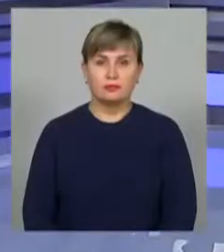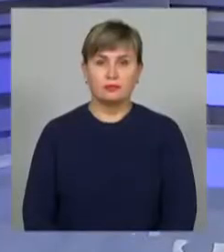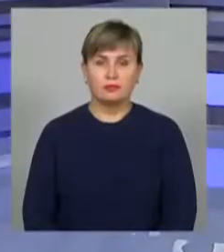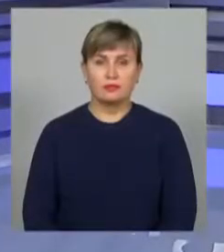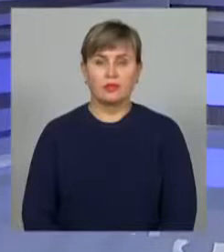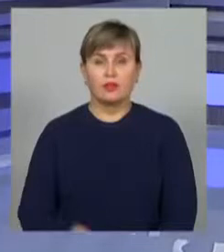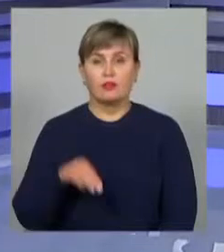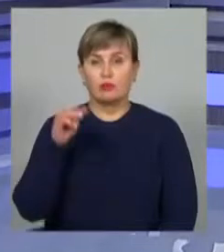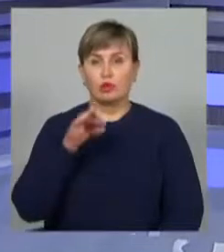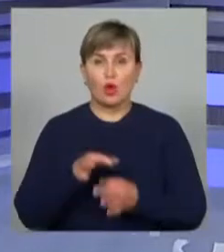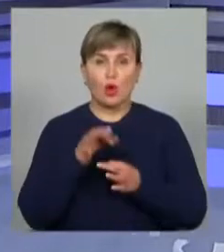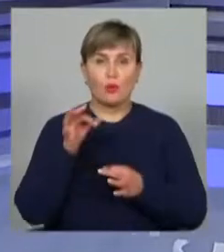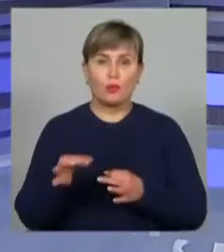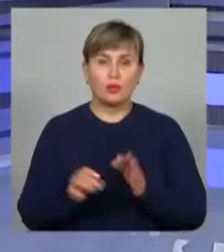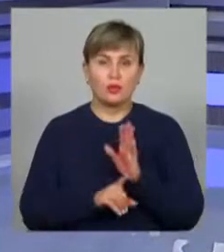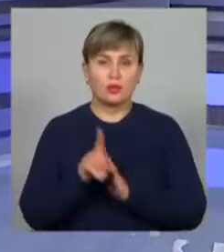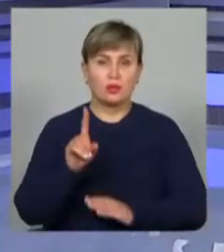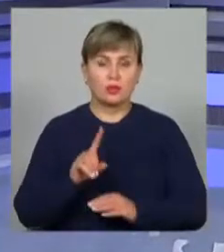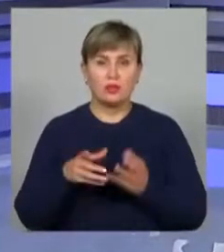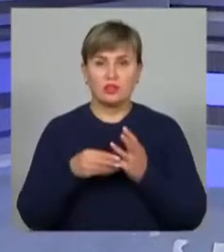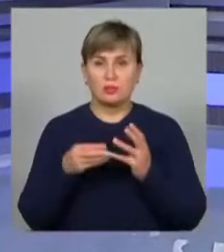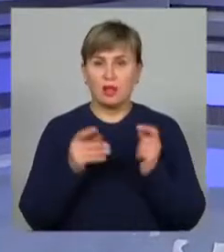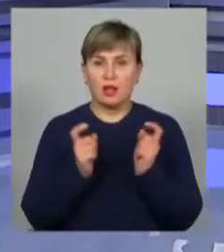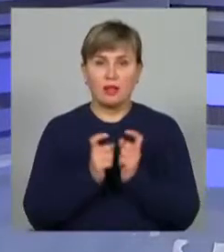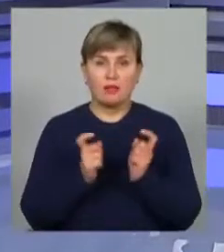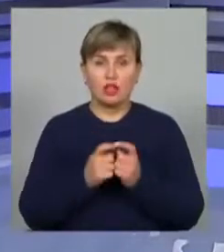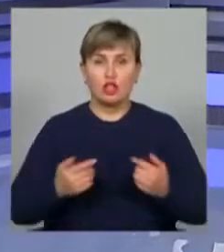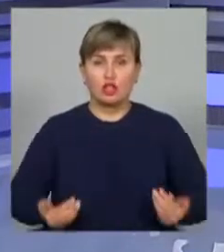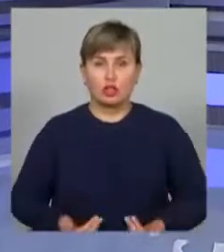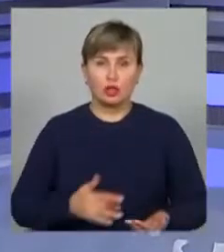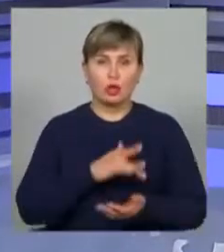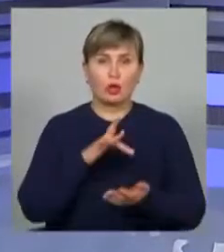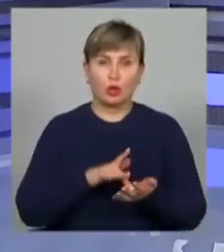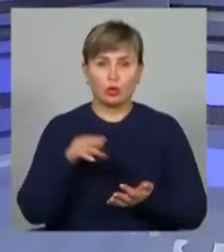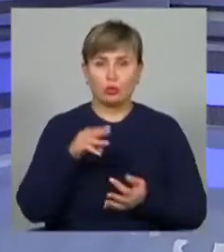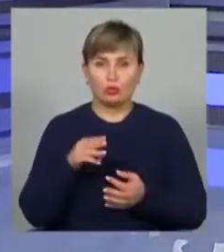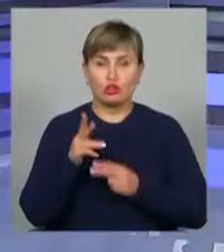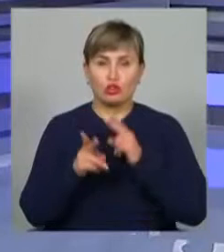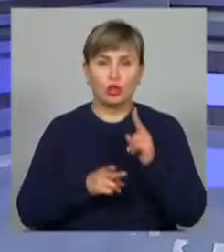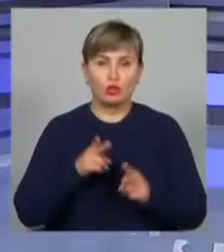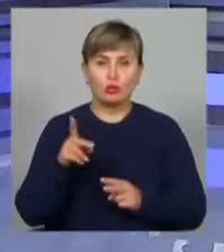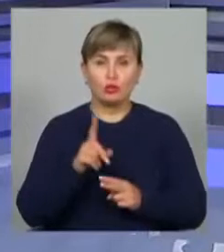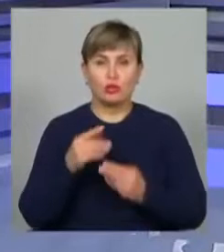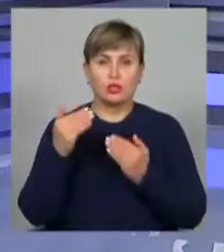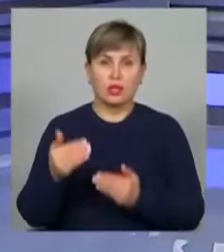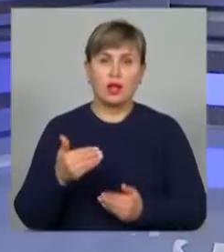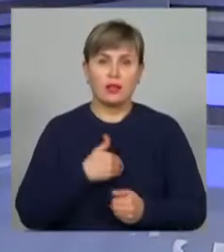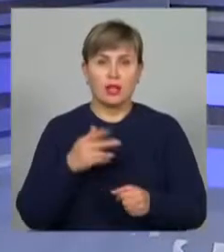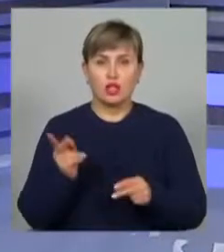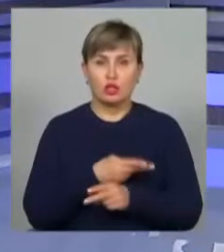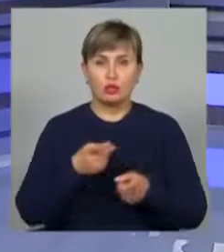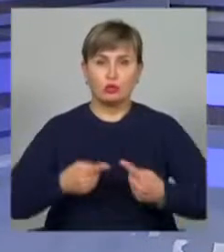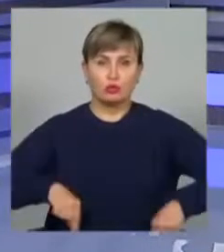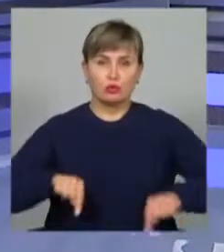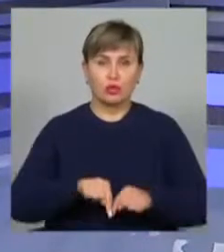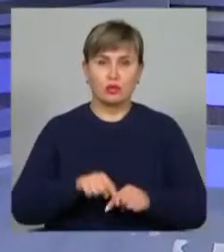В Туркестанской области разгорелся земельный конфликт. Жители города Туркестан жалуются на то, что их хотят лишить участков,